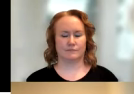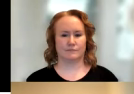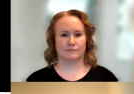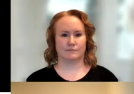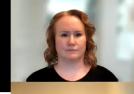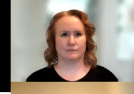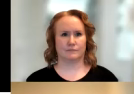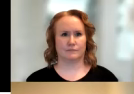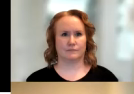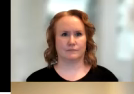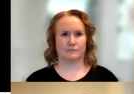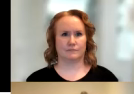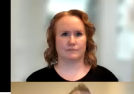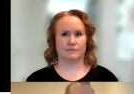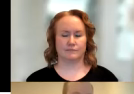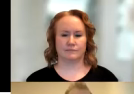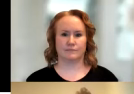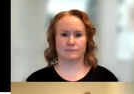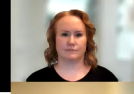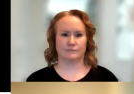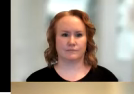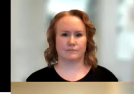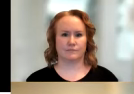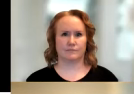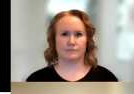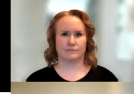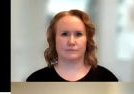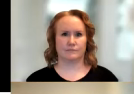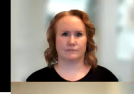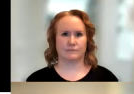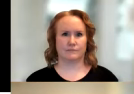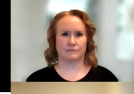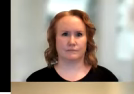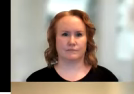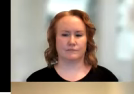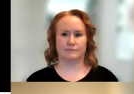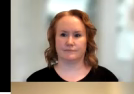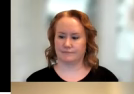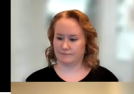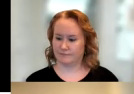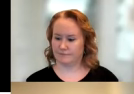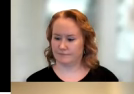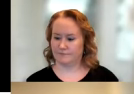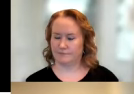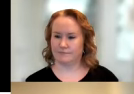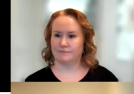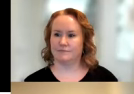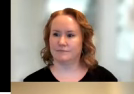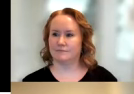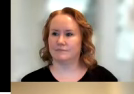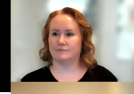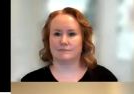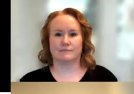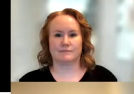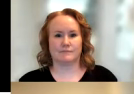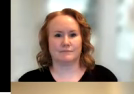tvisteløsningsorgan var forslagene derfra, og så det jo selvfølgelig opp til myndighetene å avgjøre hvordan dette til syvende og sist